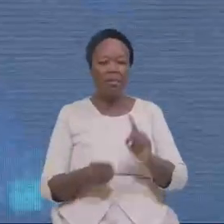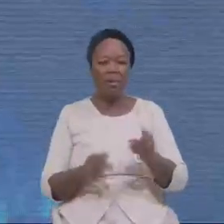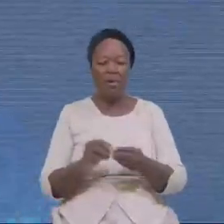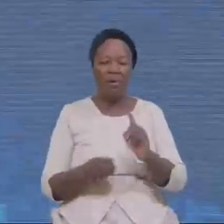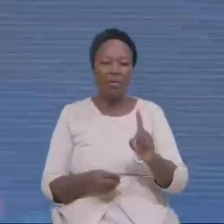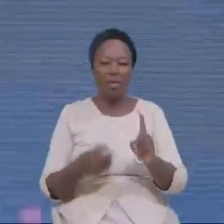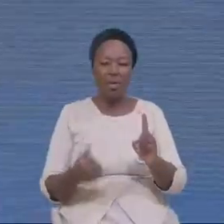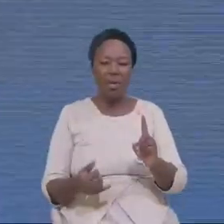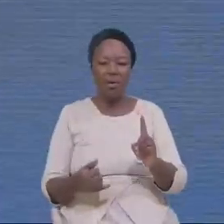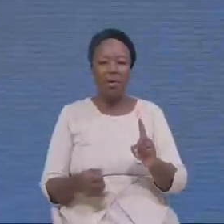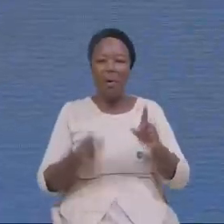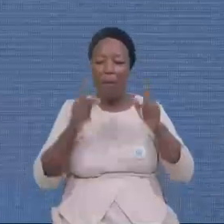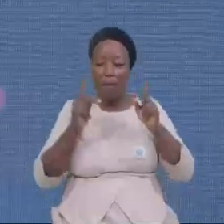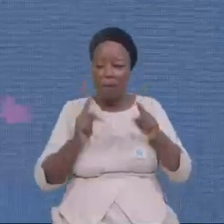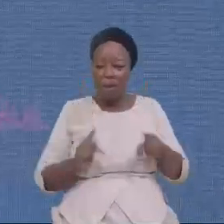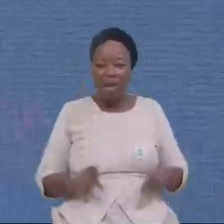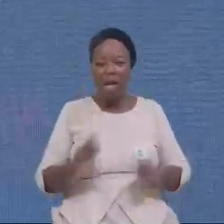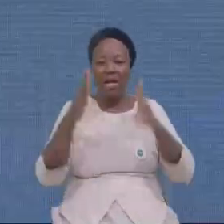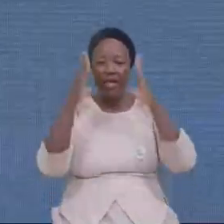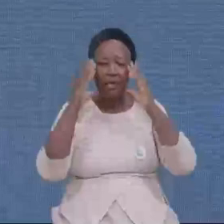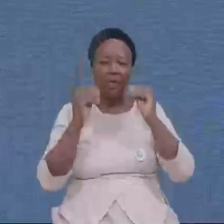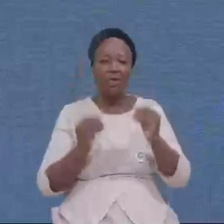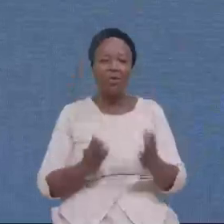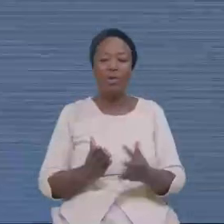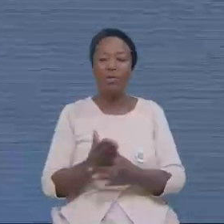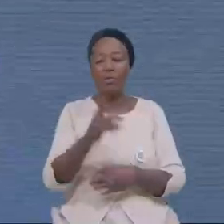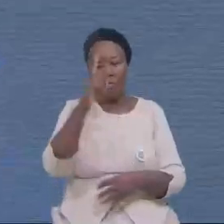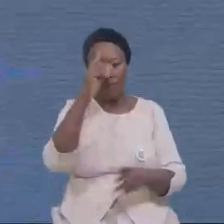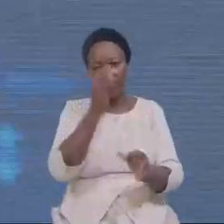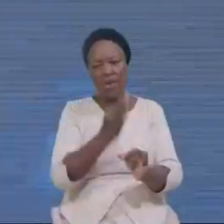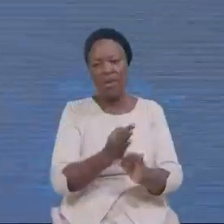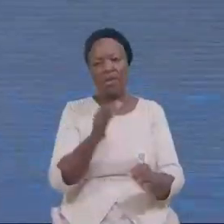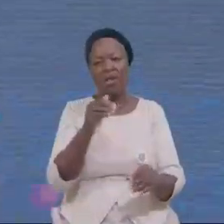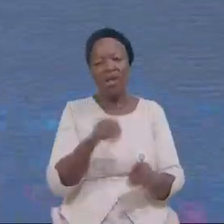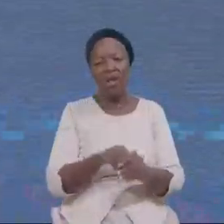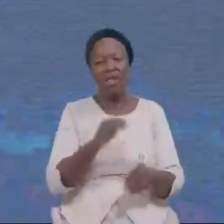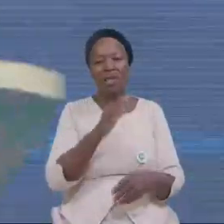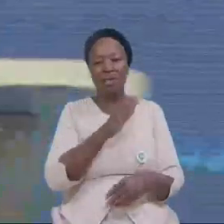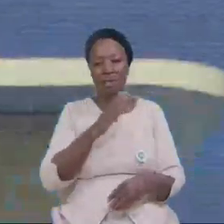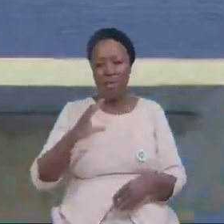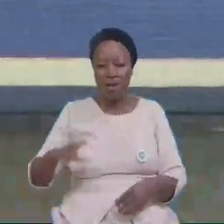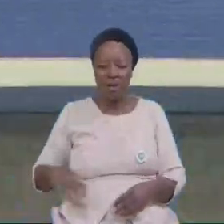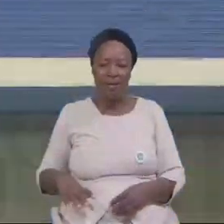Premier point donc, l'expérience personnelle par la foi en Christ.